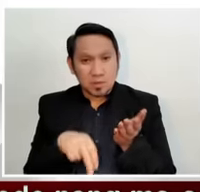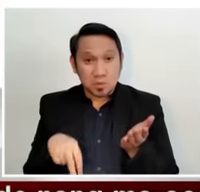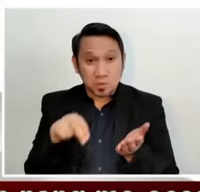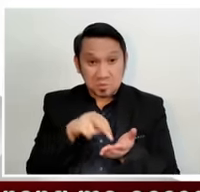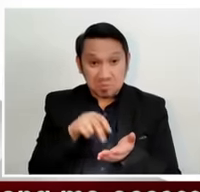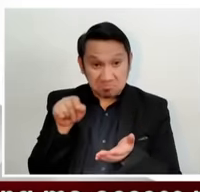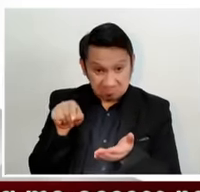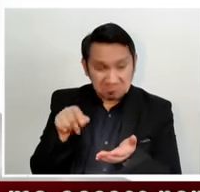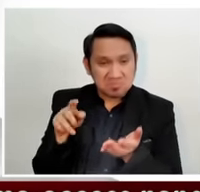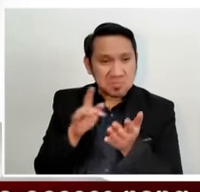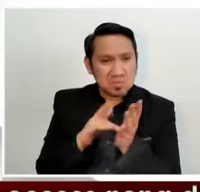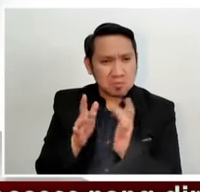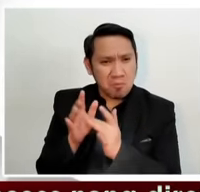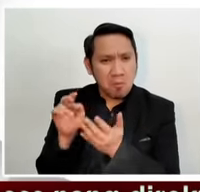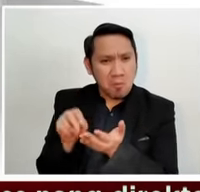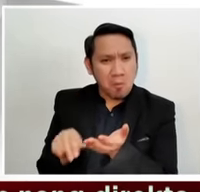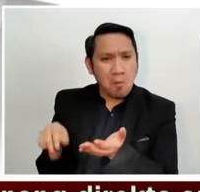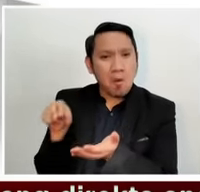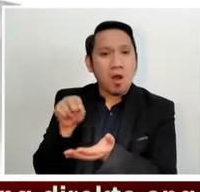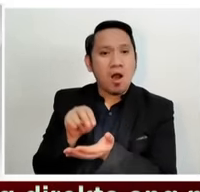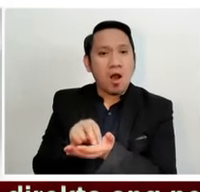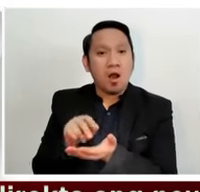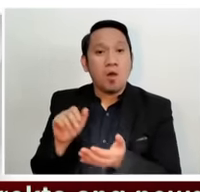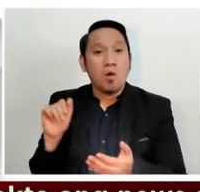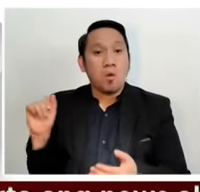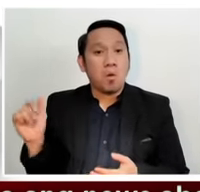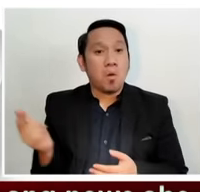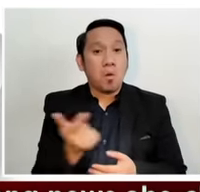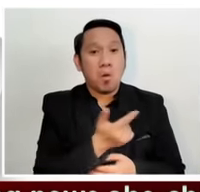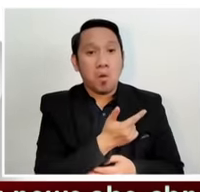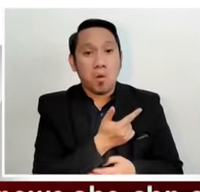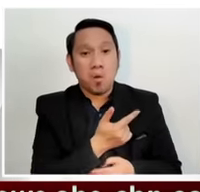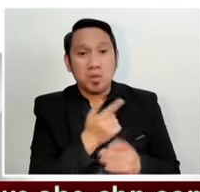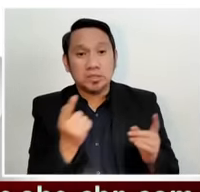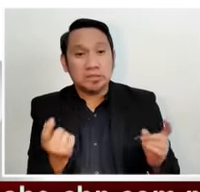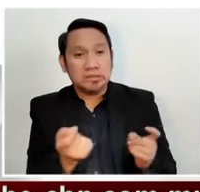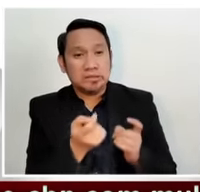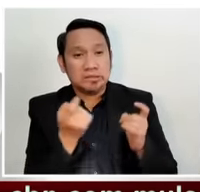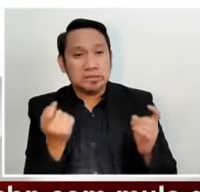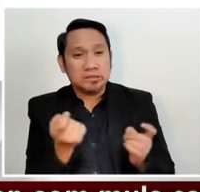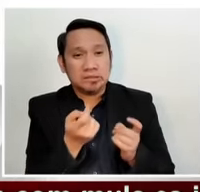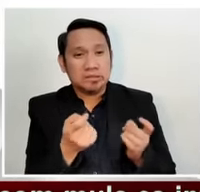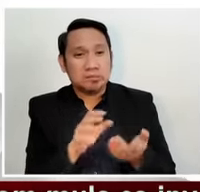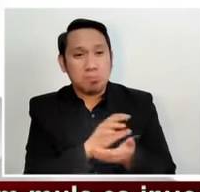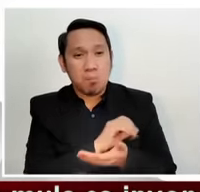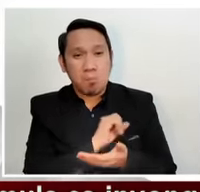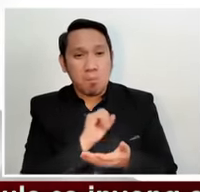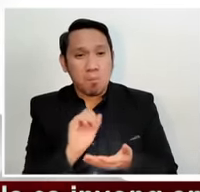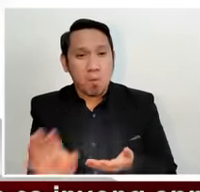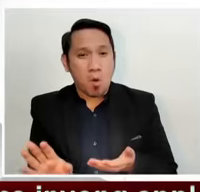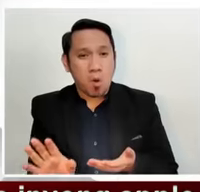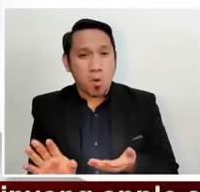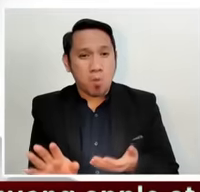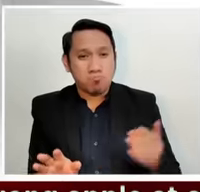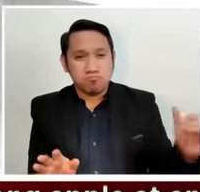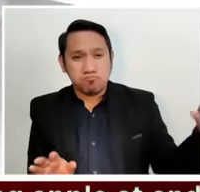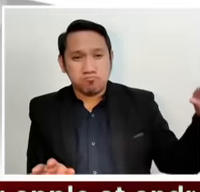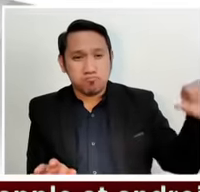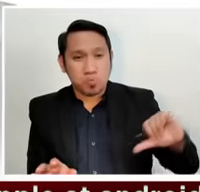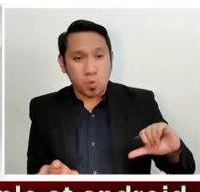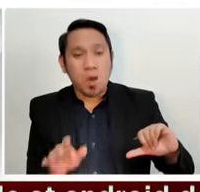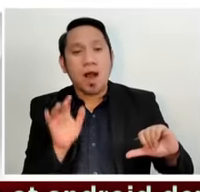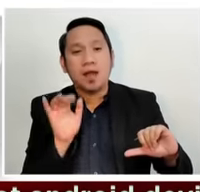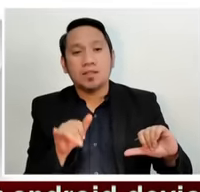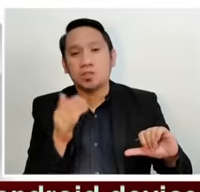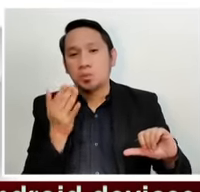ito ng ating Panginoon, nagapi ang lahat ng uri ng kasamaan at ng kamatayan. So kaya siguro yun ang tinawag,